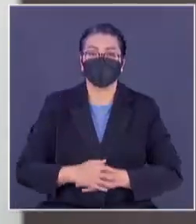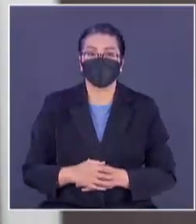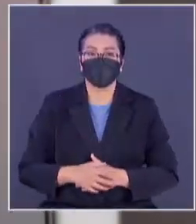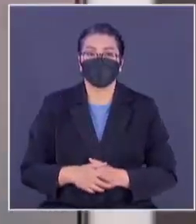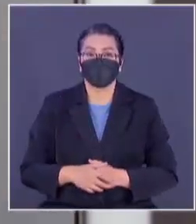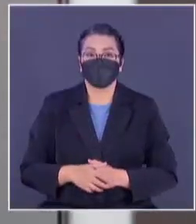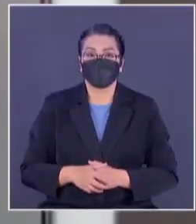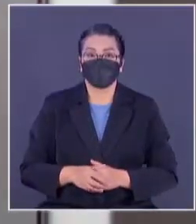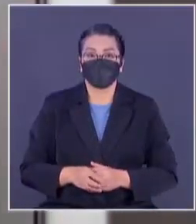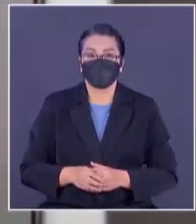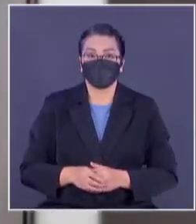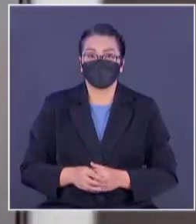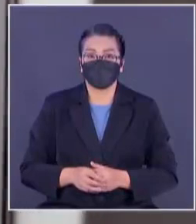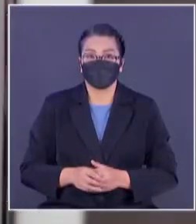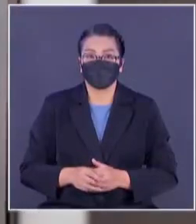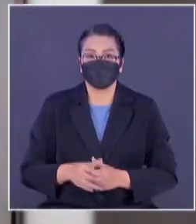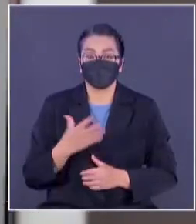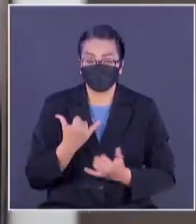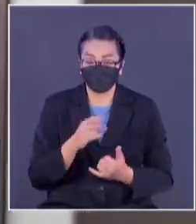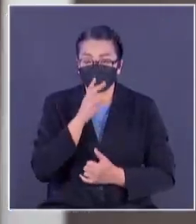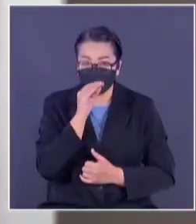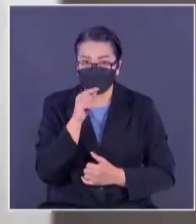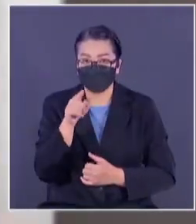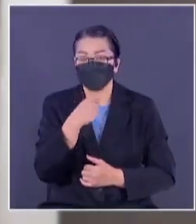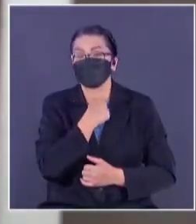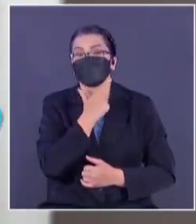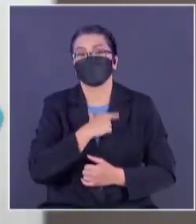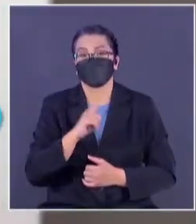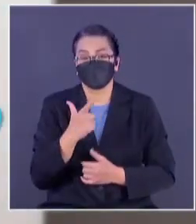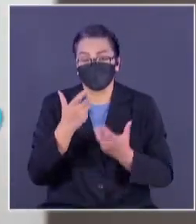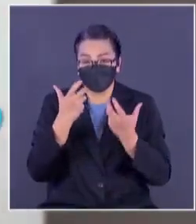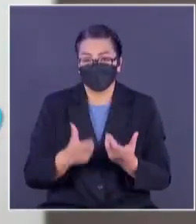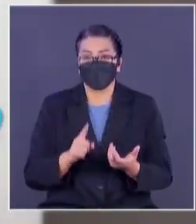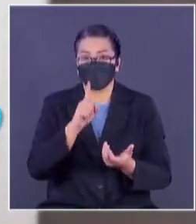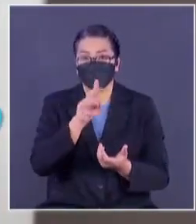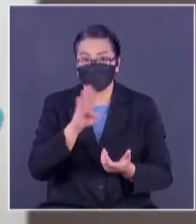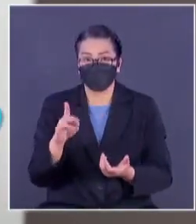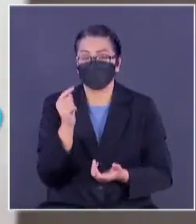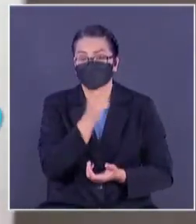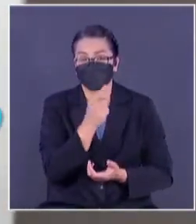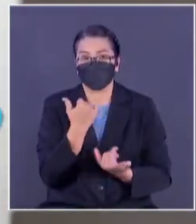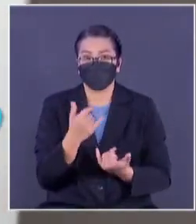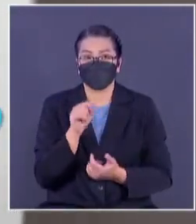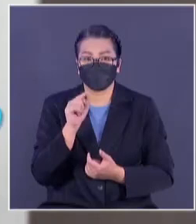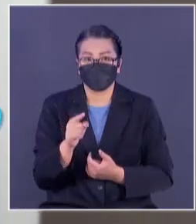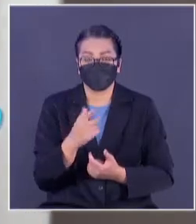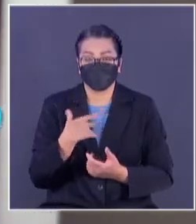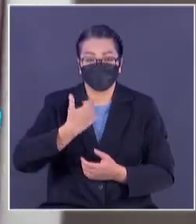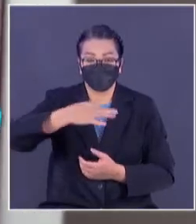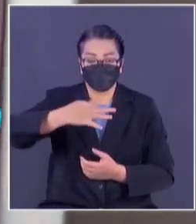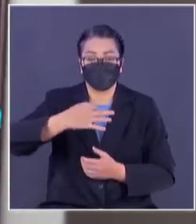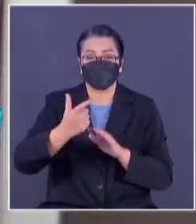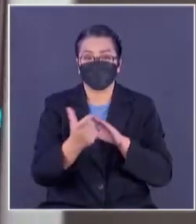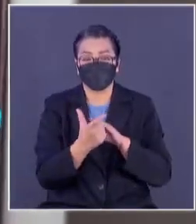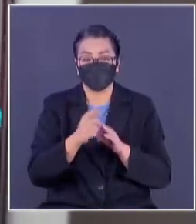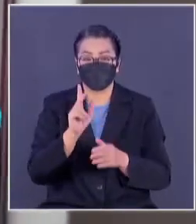มีอะไรฉุกเฉินอะไรครับ ตอนนี้มีเหตุคนหลังชิงสร้อยคอทองคำน้ำหนัก1 บาทค่ะใช้รถทอนด้าเวฟป้ายทะเบียน